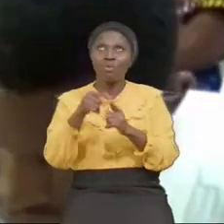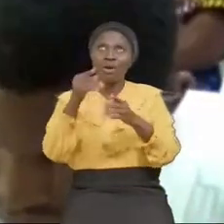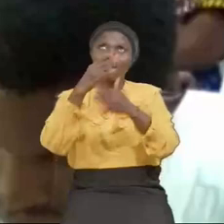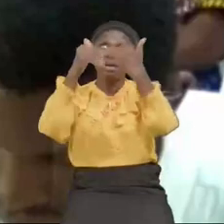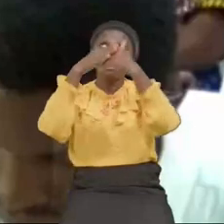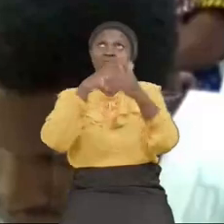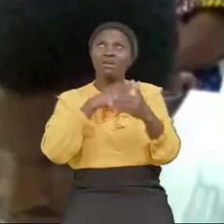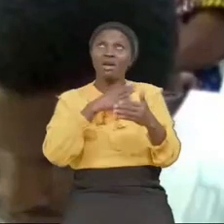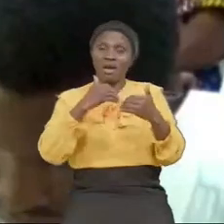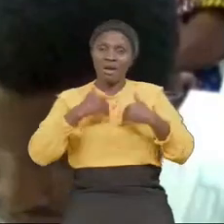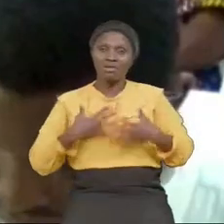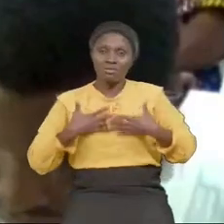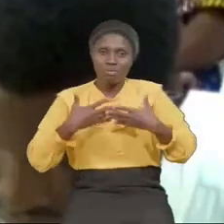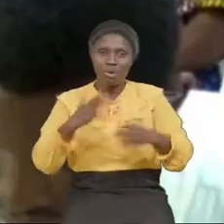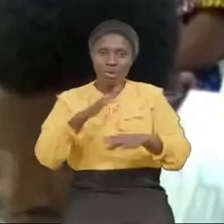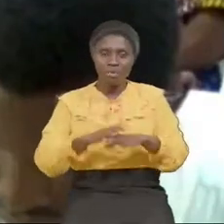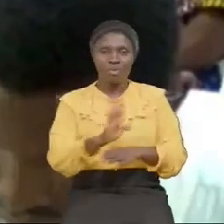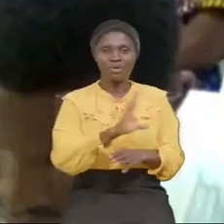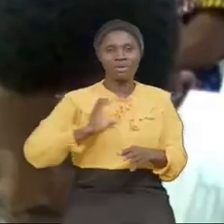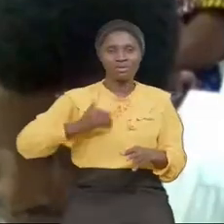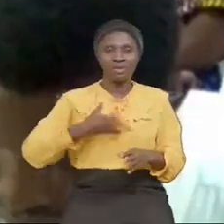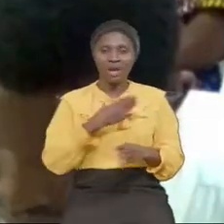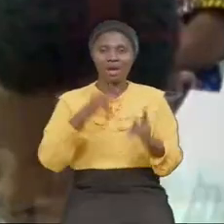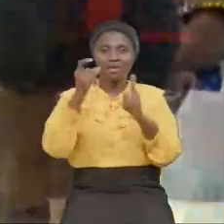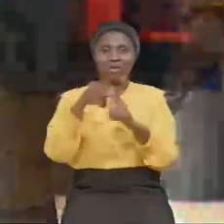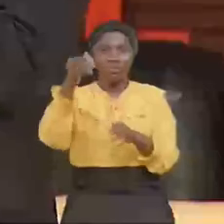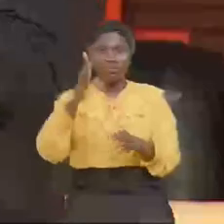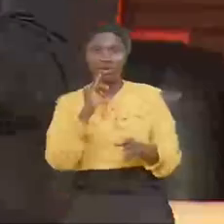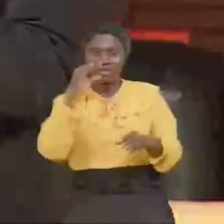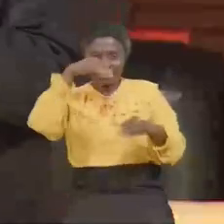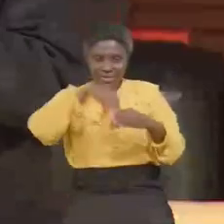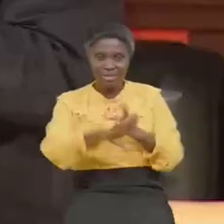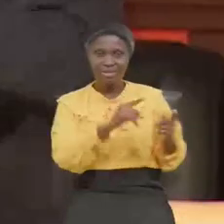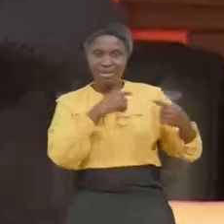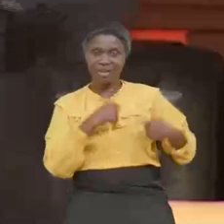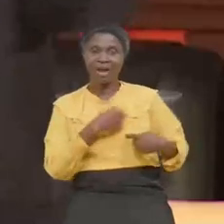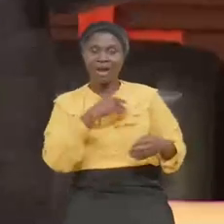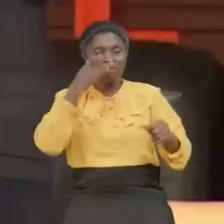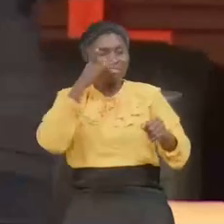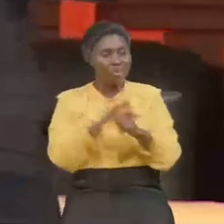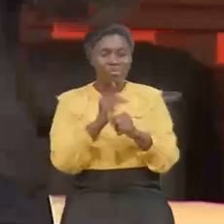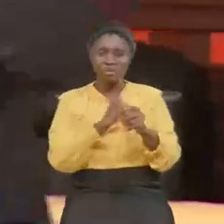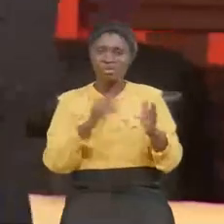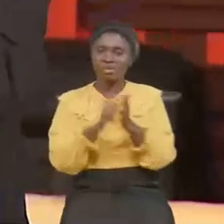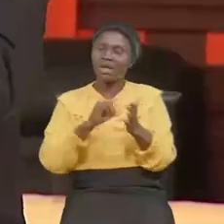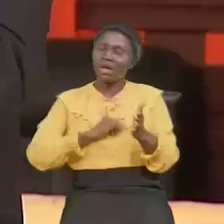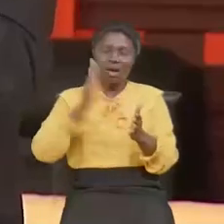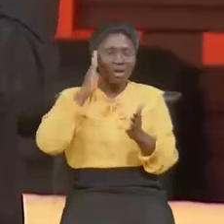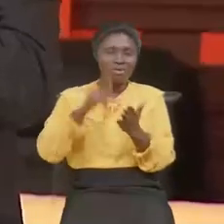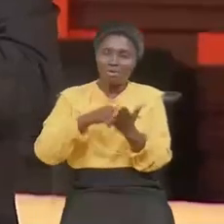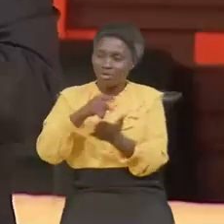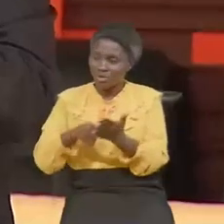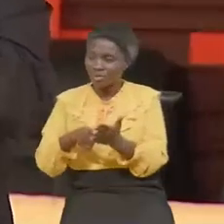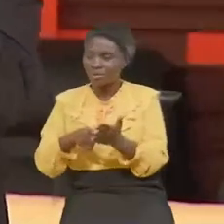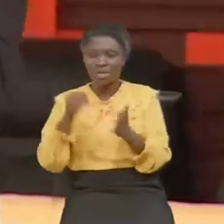et la parole de Dieu était maintenant dans leur cœur, et qu'ils ont promis au Seigneur, je vais corriger cette mauvaise chose, je vais